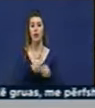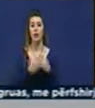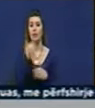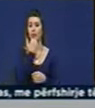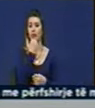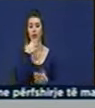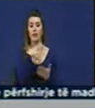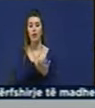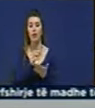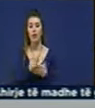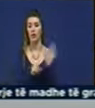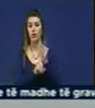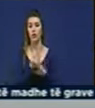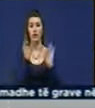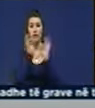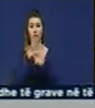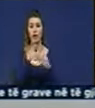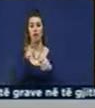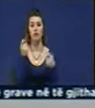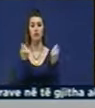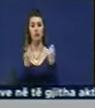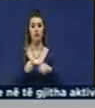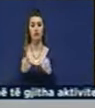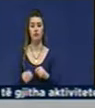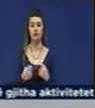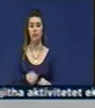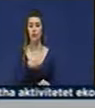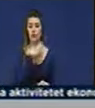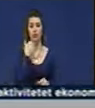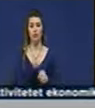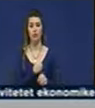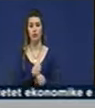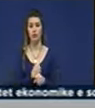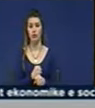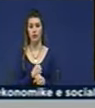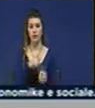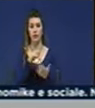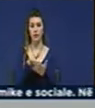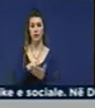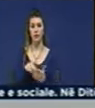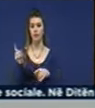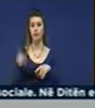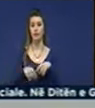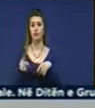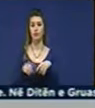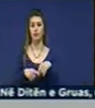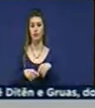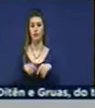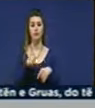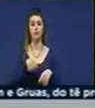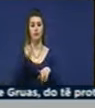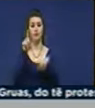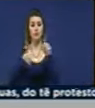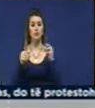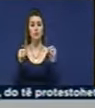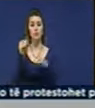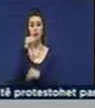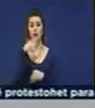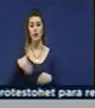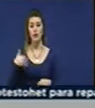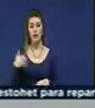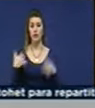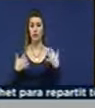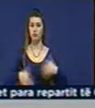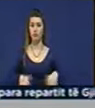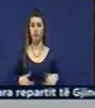rezultate dhe si pasoj ka ardhur të mbyllja e shumë vende të punës. Pjesa dërmuese të rinjve janë pa punë dhe në